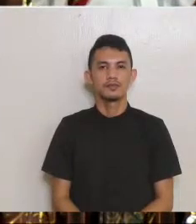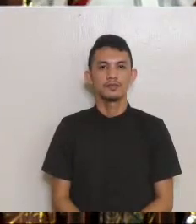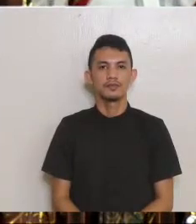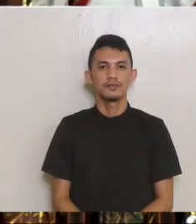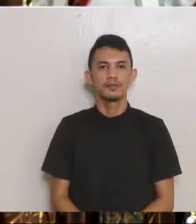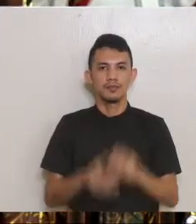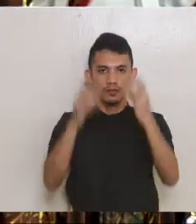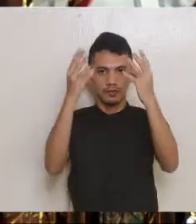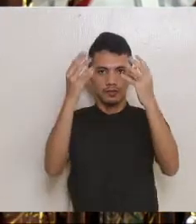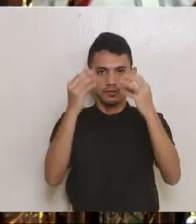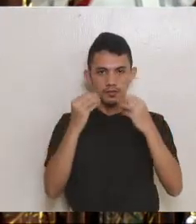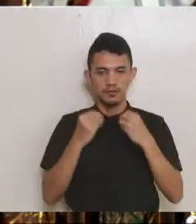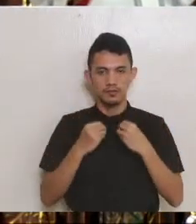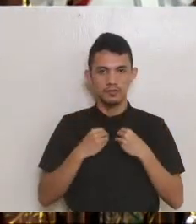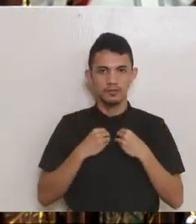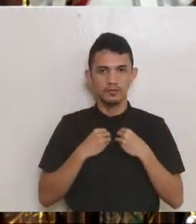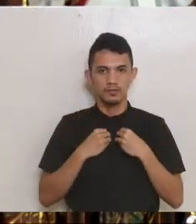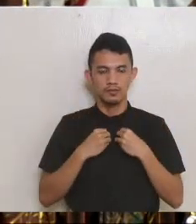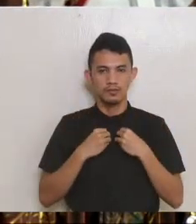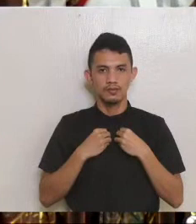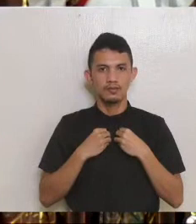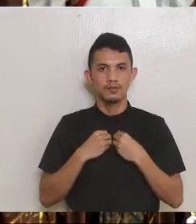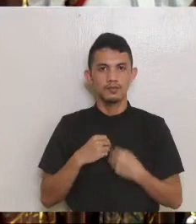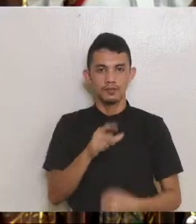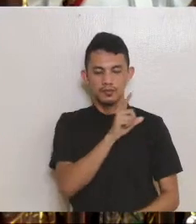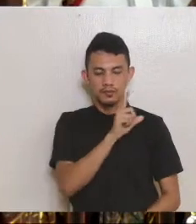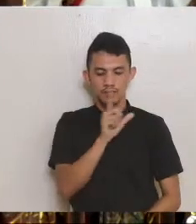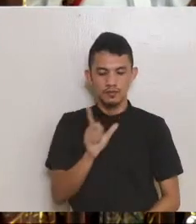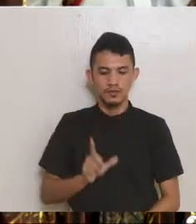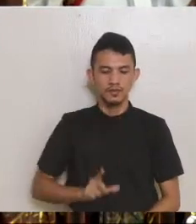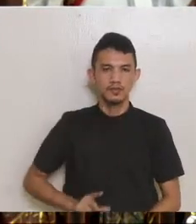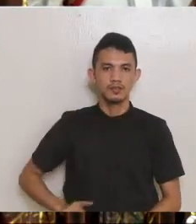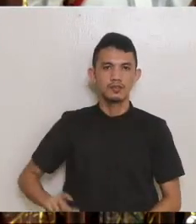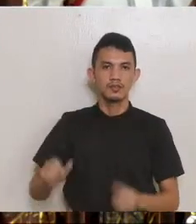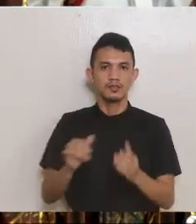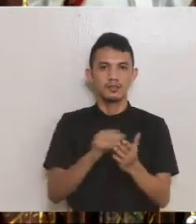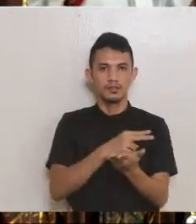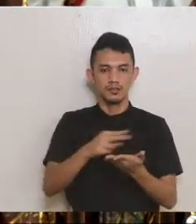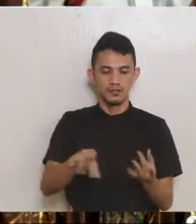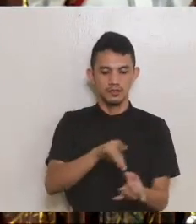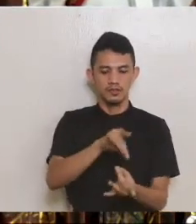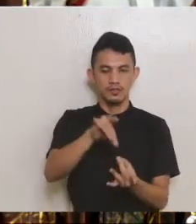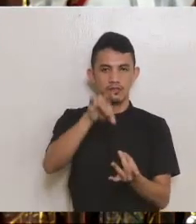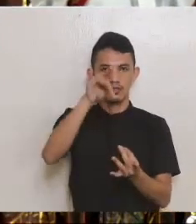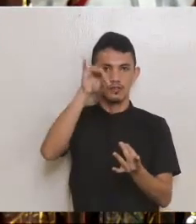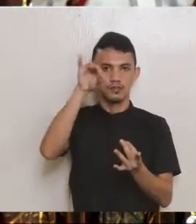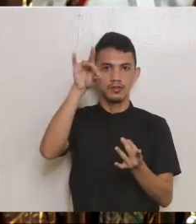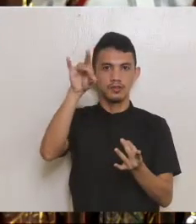Itugot Ginoo nga ang Espiritu Santo sumala sa saad sa